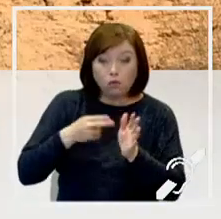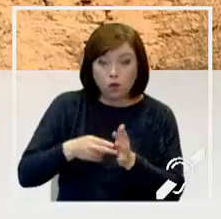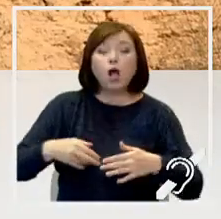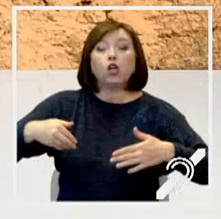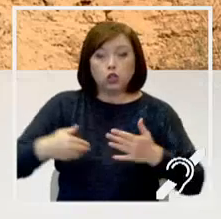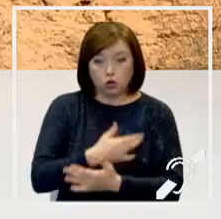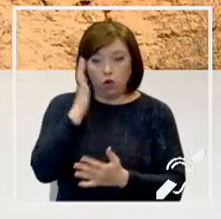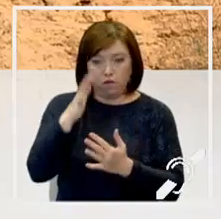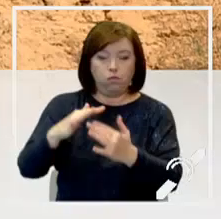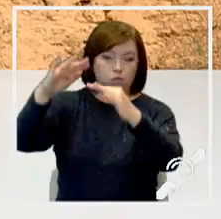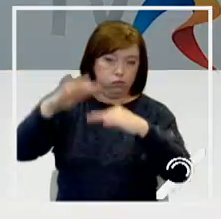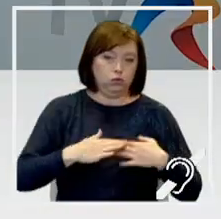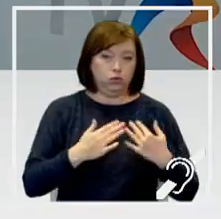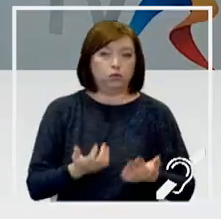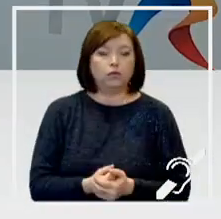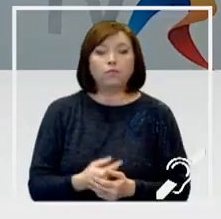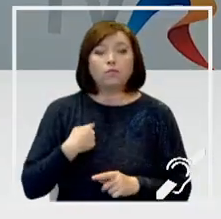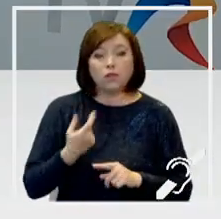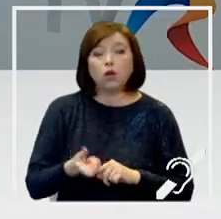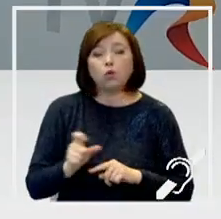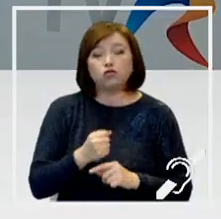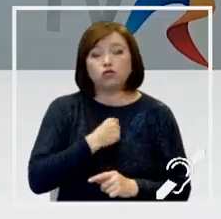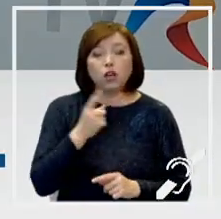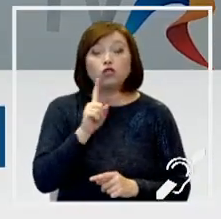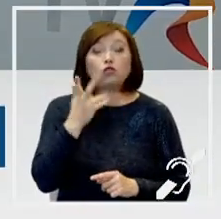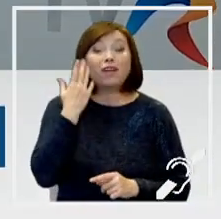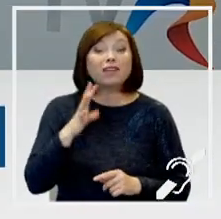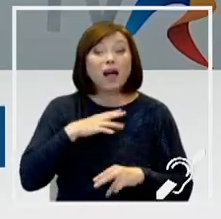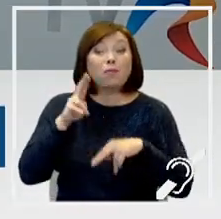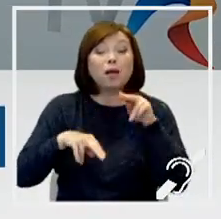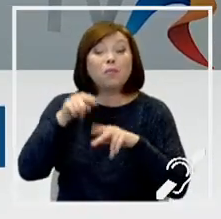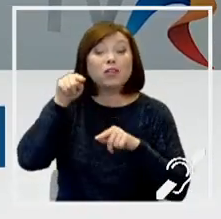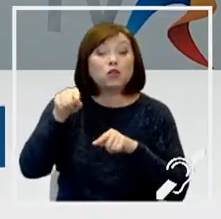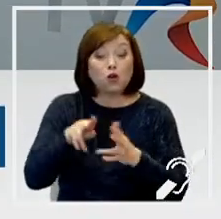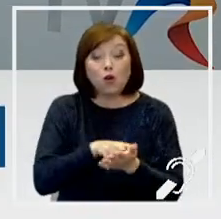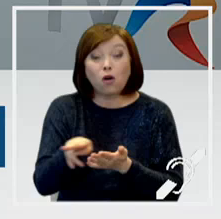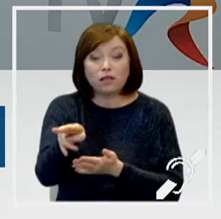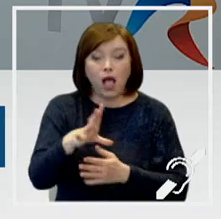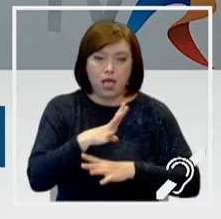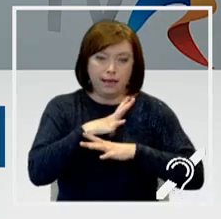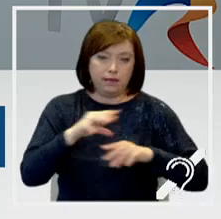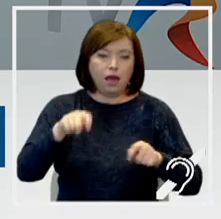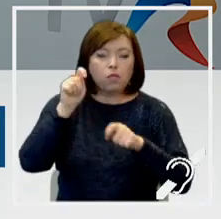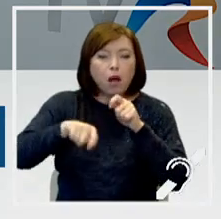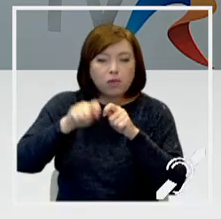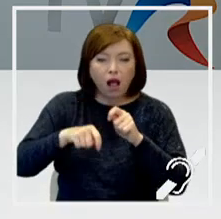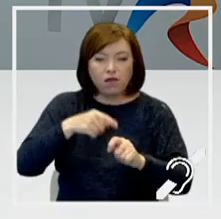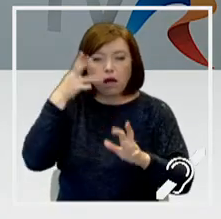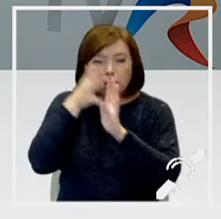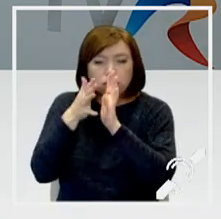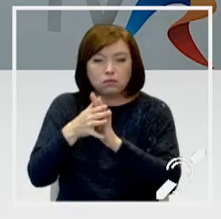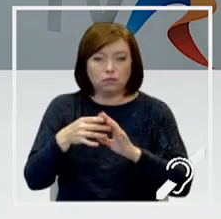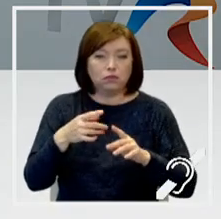va duce pământul de sub picioare. Ne pare rău că atunci când a fost construită această cale ferată nu s-au făcut studiile